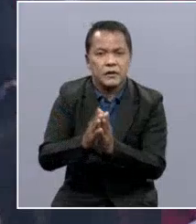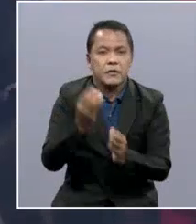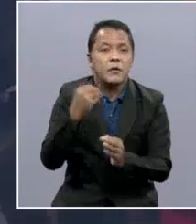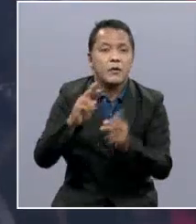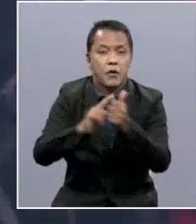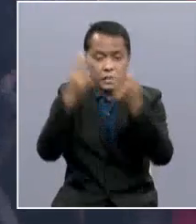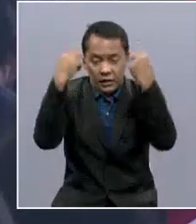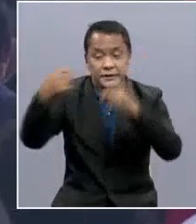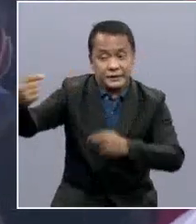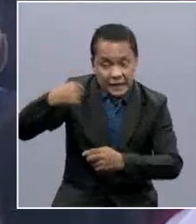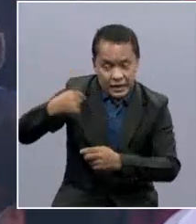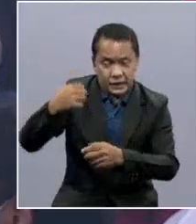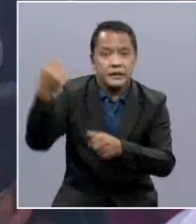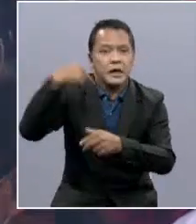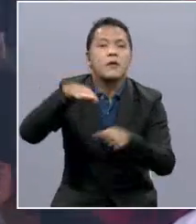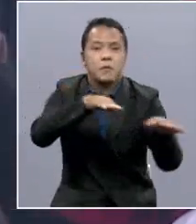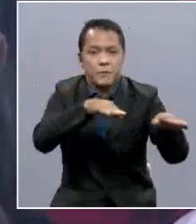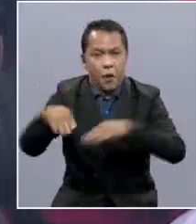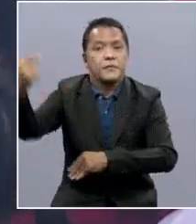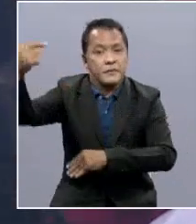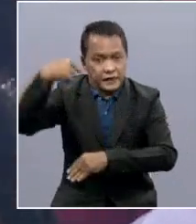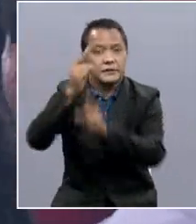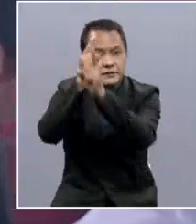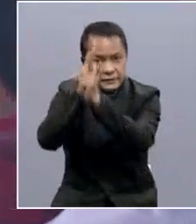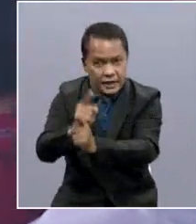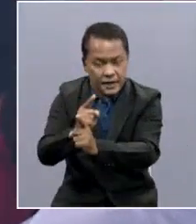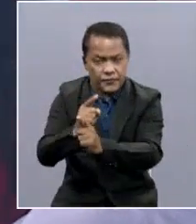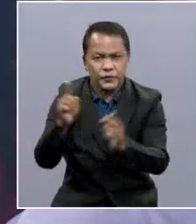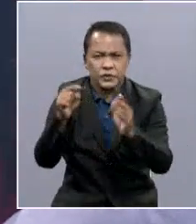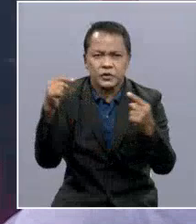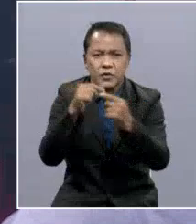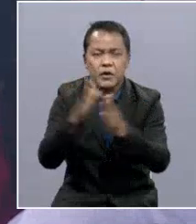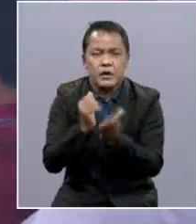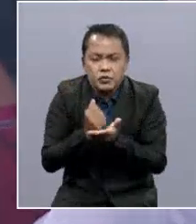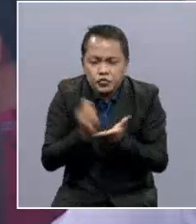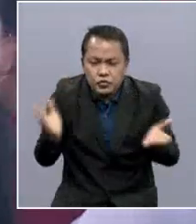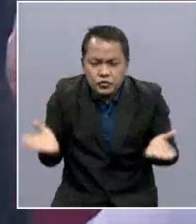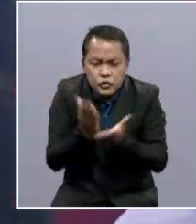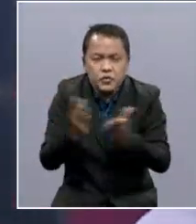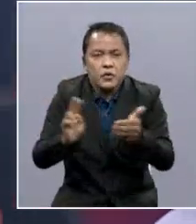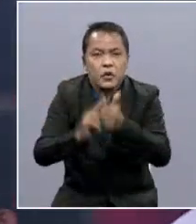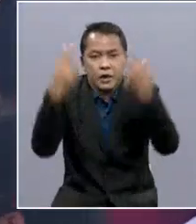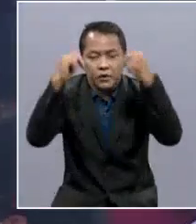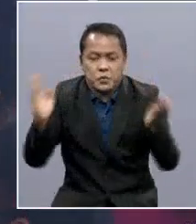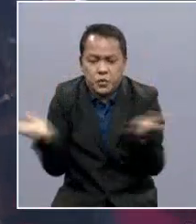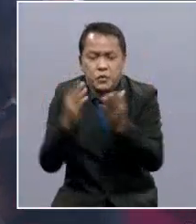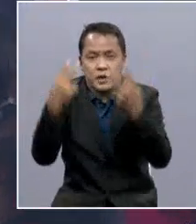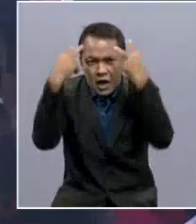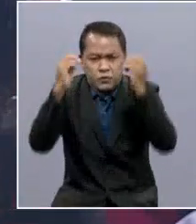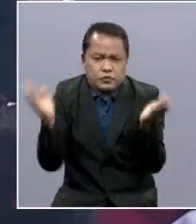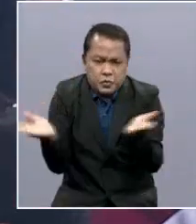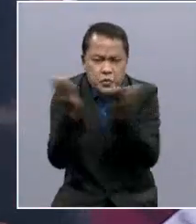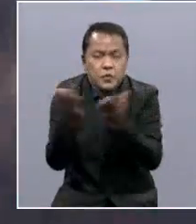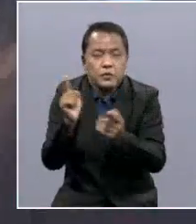เกิดพลเอกประวิตรสั่งให้ทำอะไรพร้อมทำการทำตามแล้วก็ประเด็นเรื่องของดันให้พลเอกประวิตรเป็นนายกคนที่ 30อย่างเงี้ย